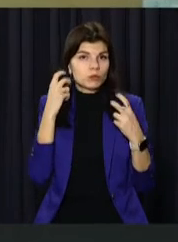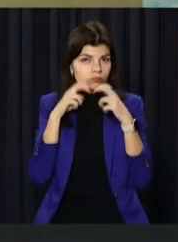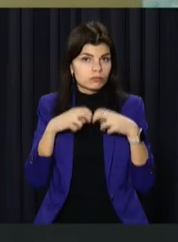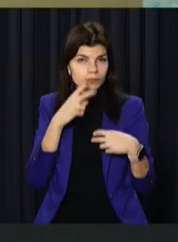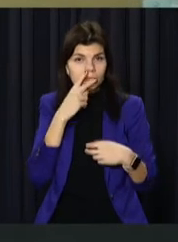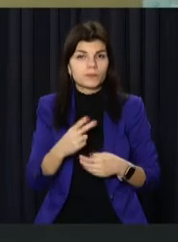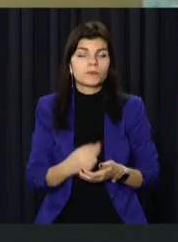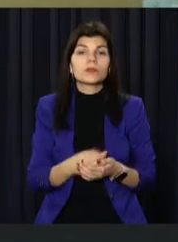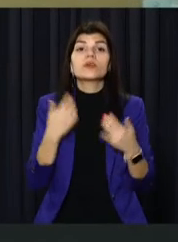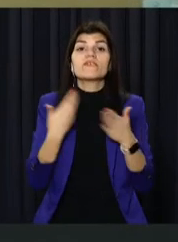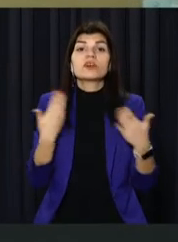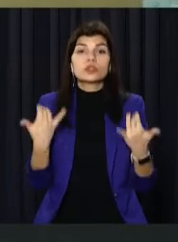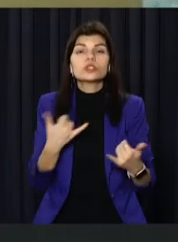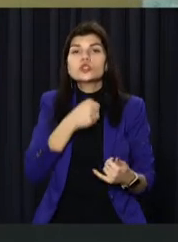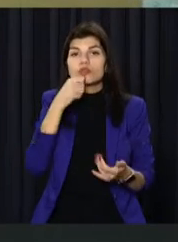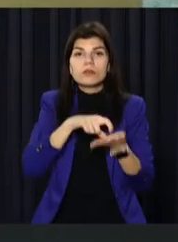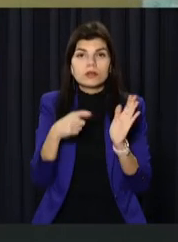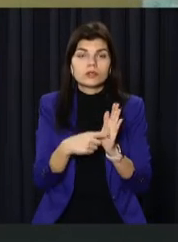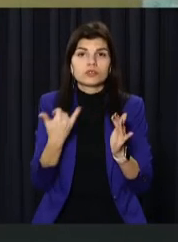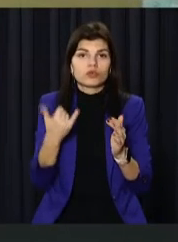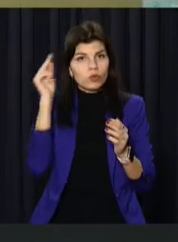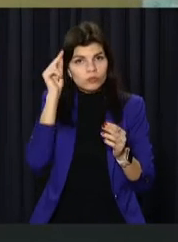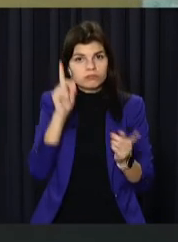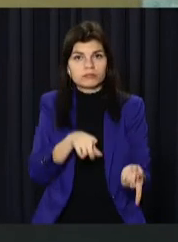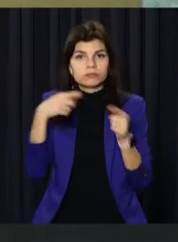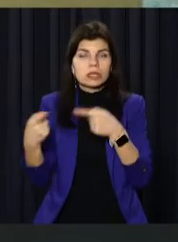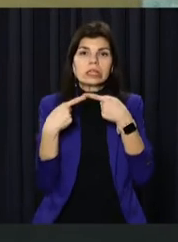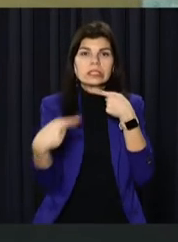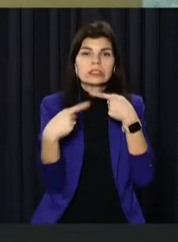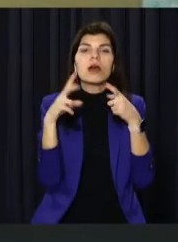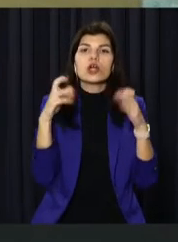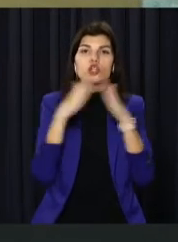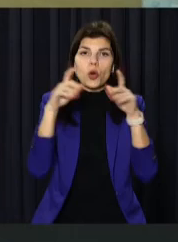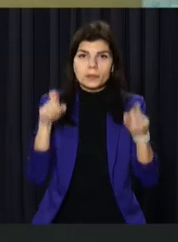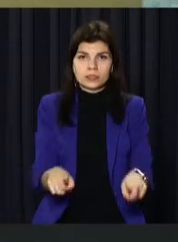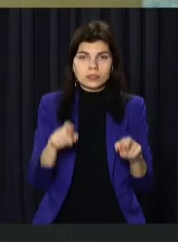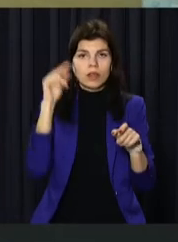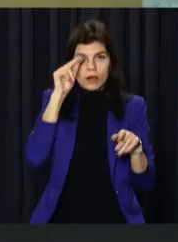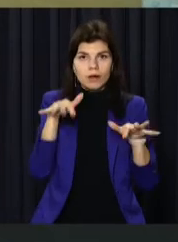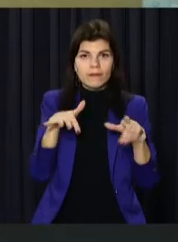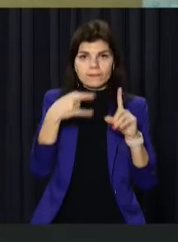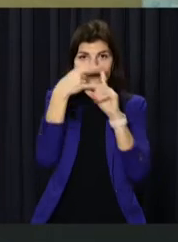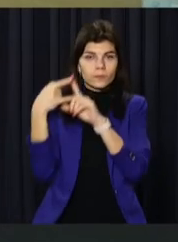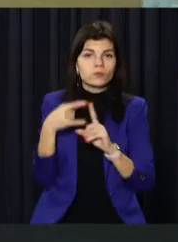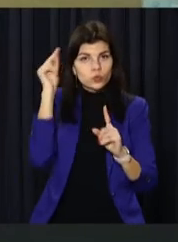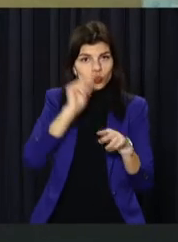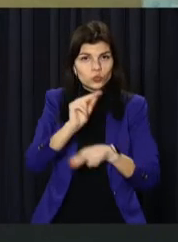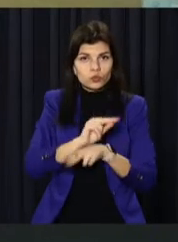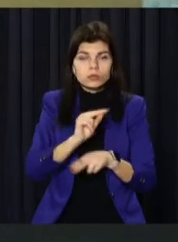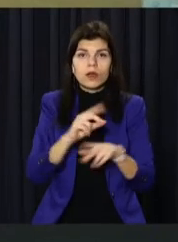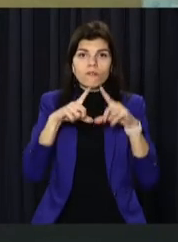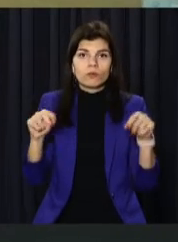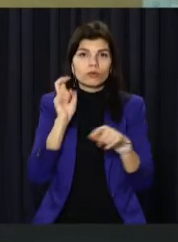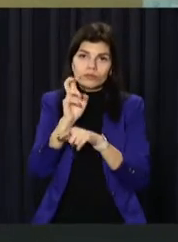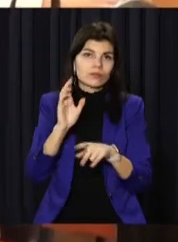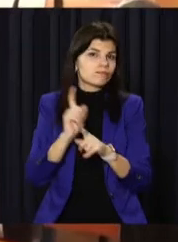І від сьогодні старшокласники Дніпра пішли на дистанційку. Для запобігання поширення недуги відповідне рішення ухвалила